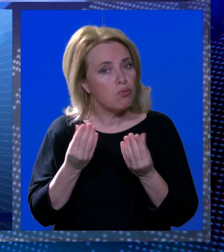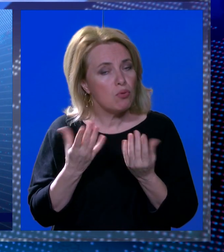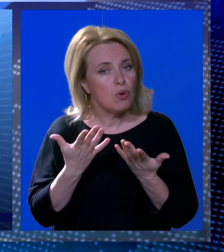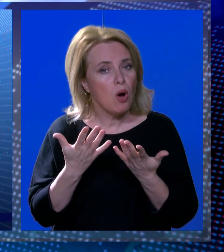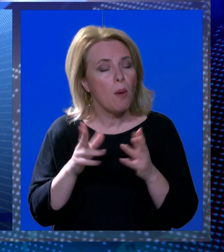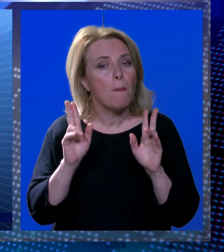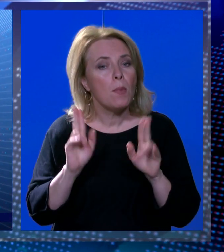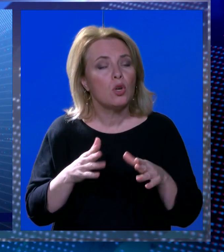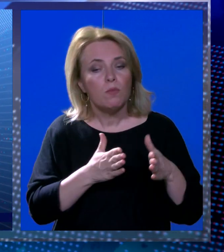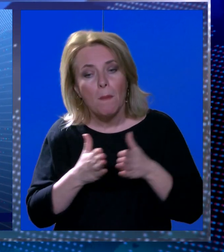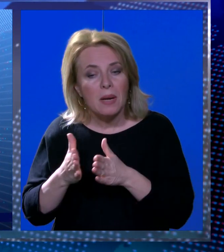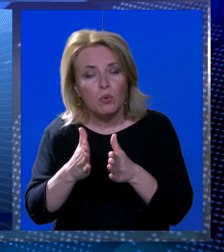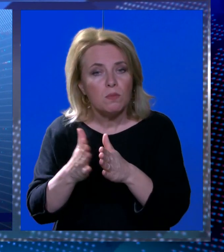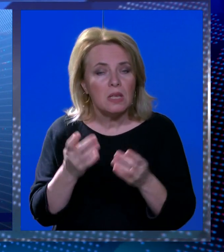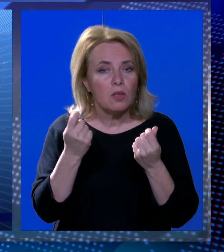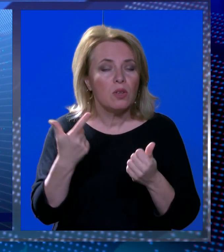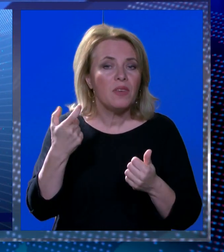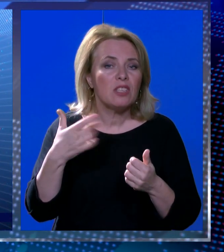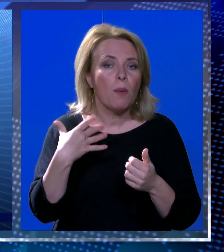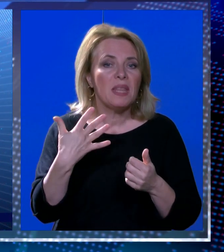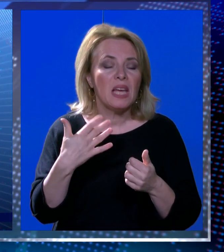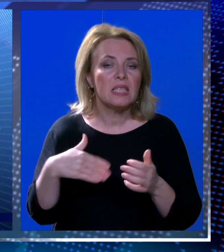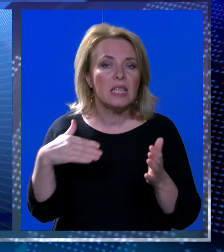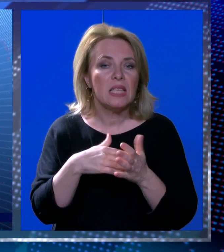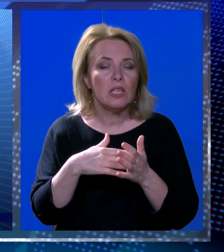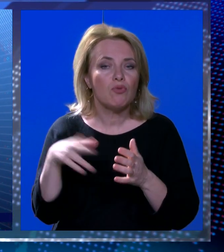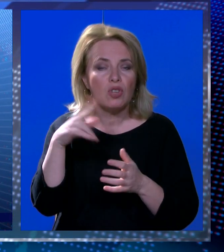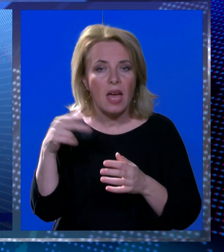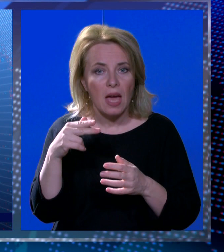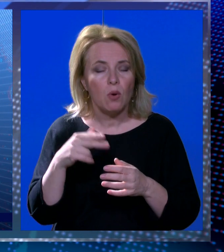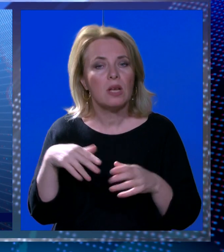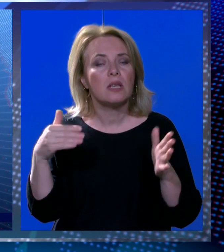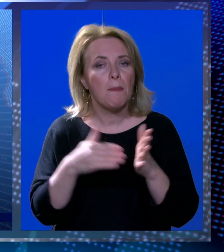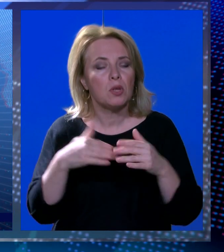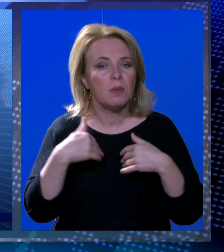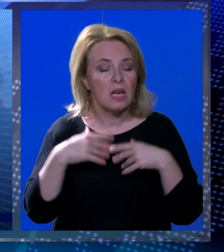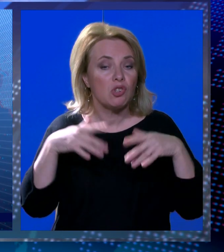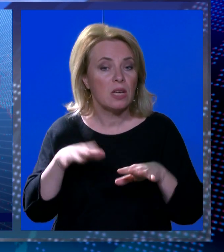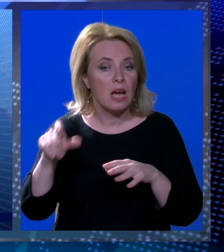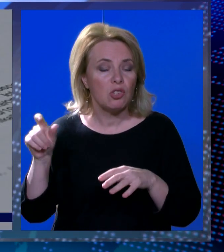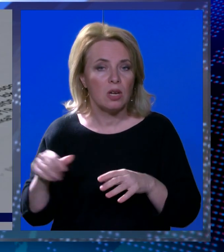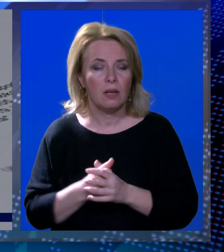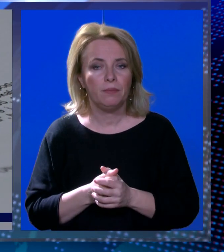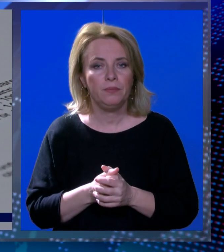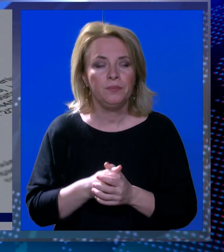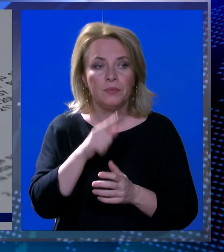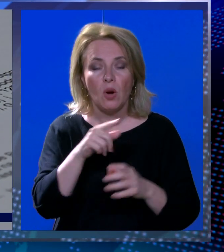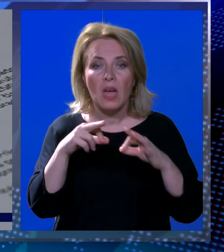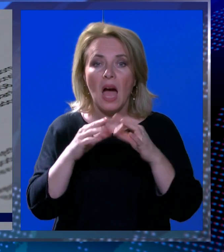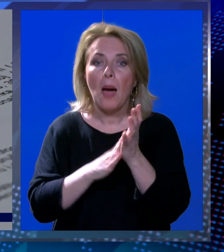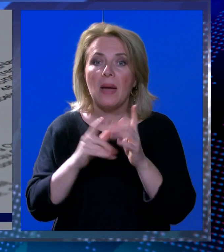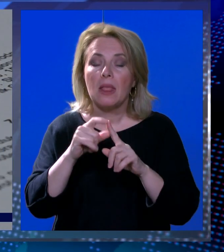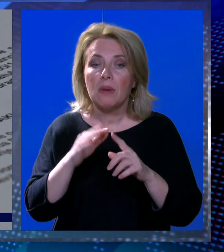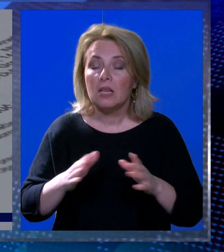možemo preusmjeriti novac, u ovom slučaju 250.000 eura, za prave potrebe naših građana. Upravo su